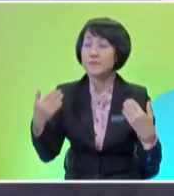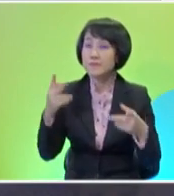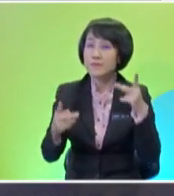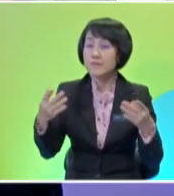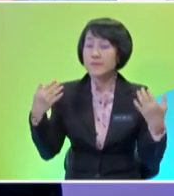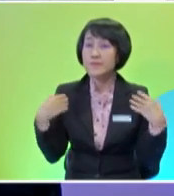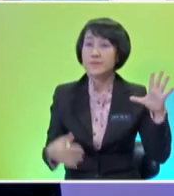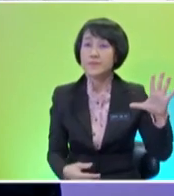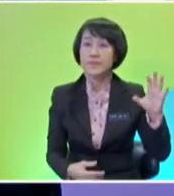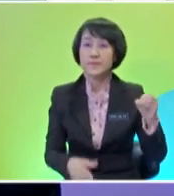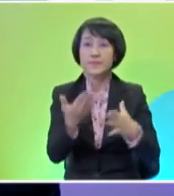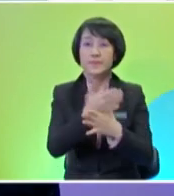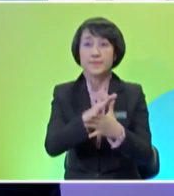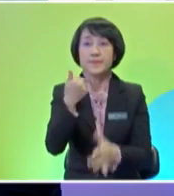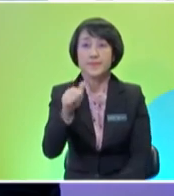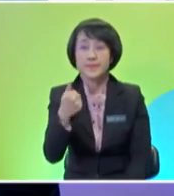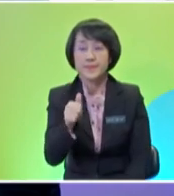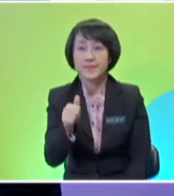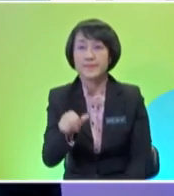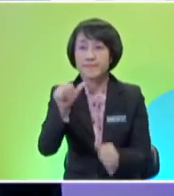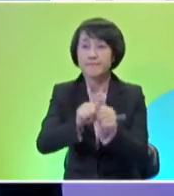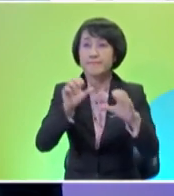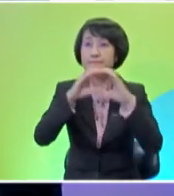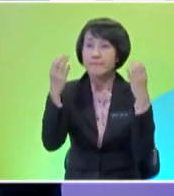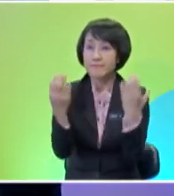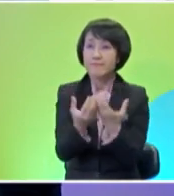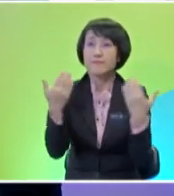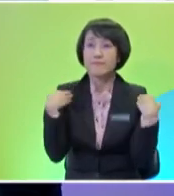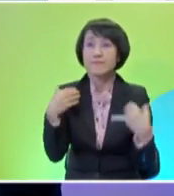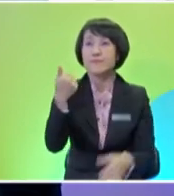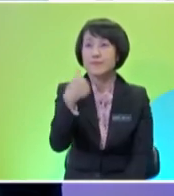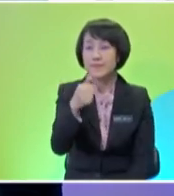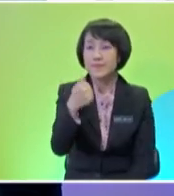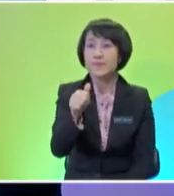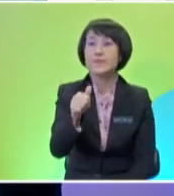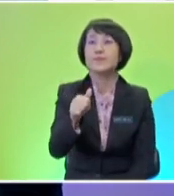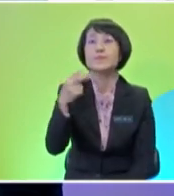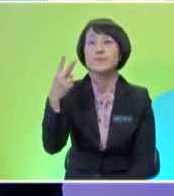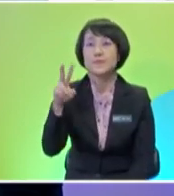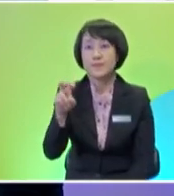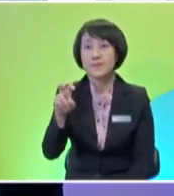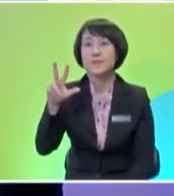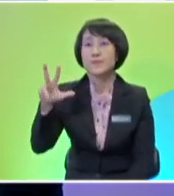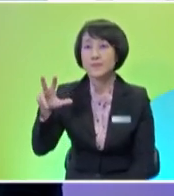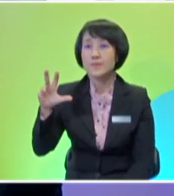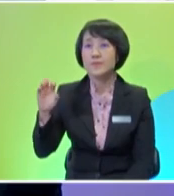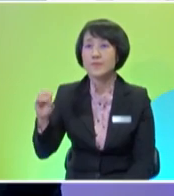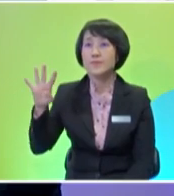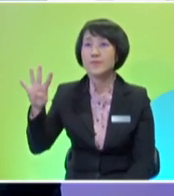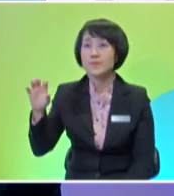Mbak 50 bagi 10 maksudnya setiap kumpulan ada 10 20 30 50